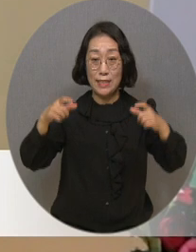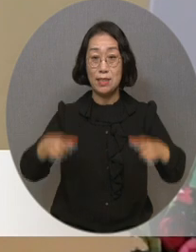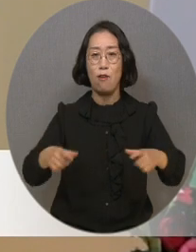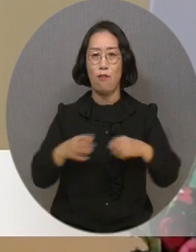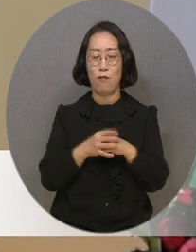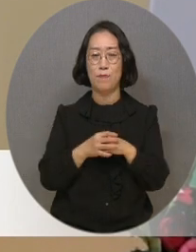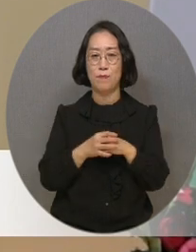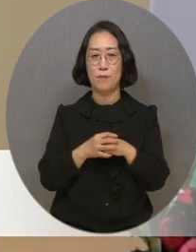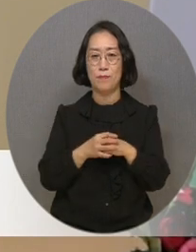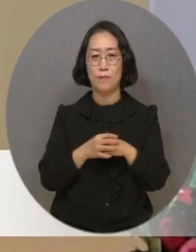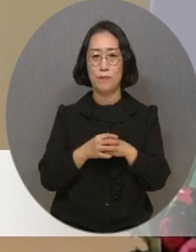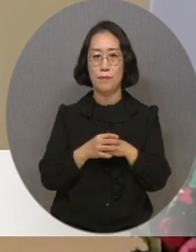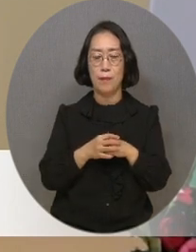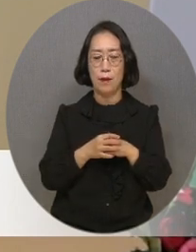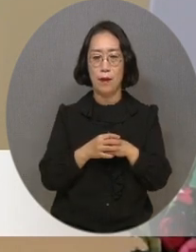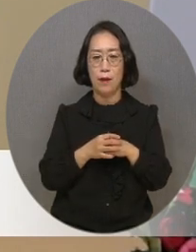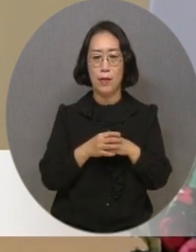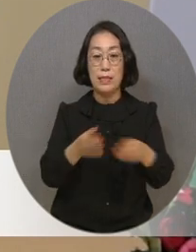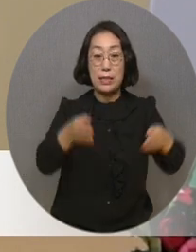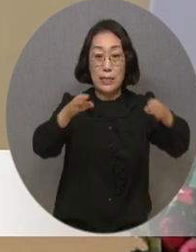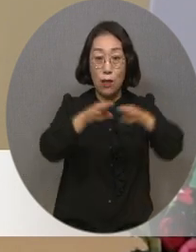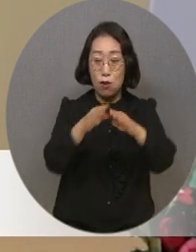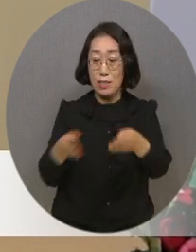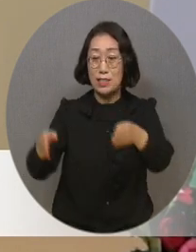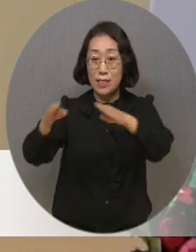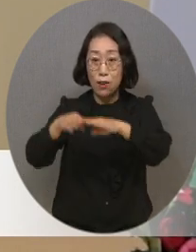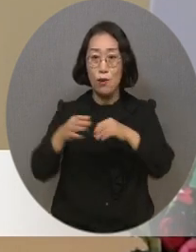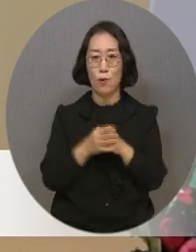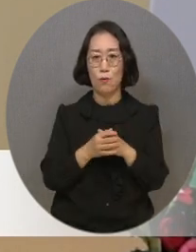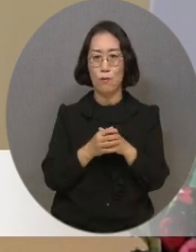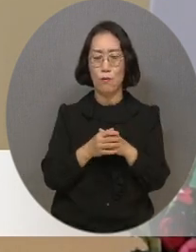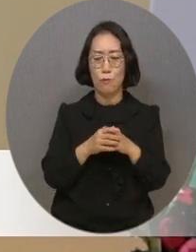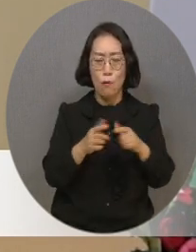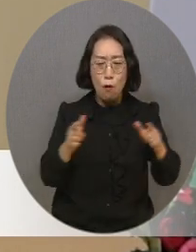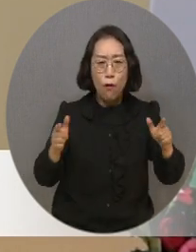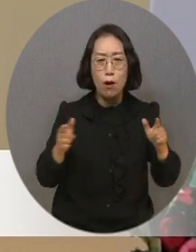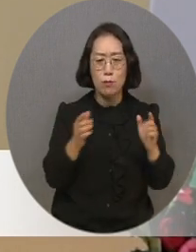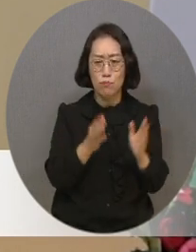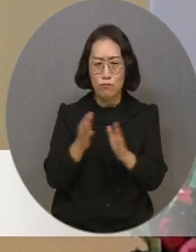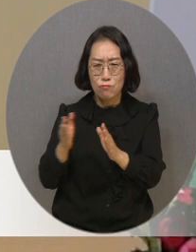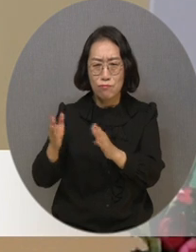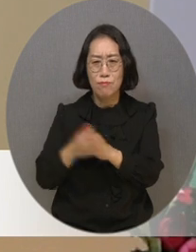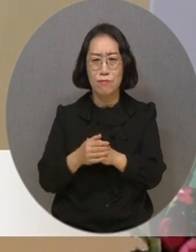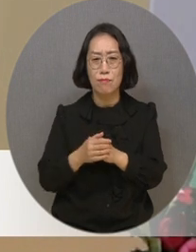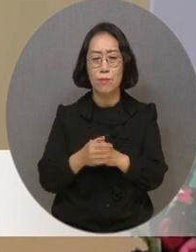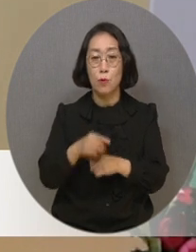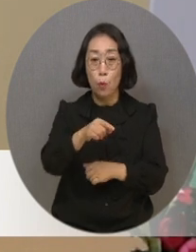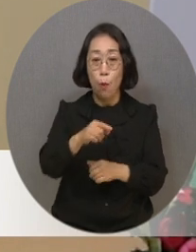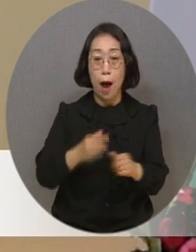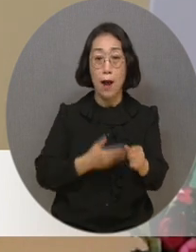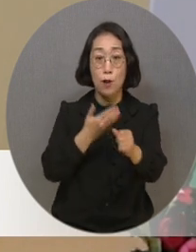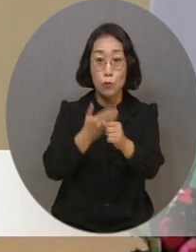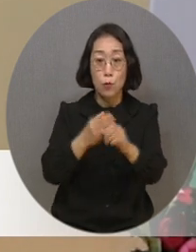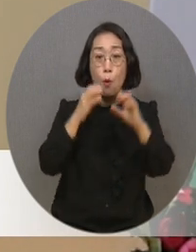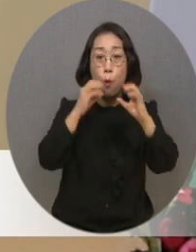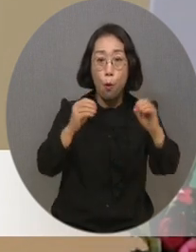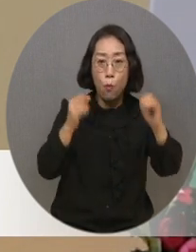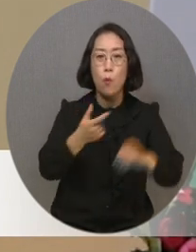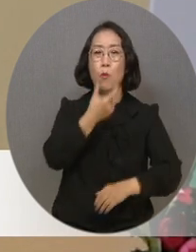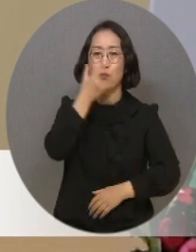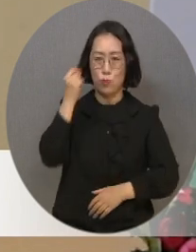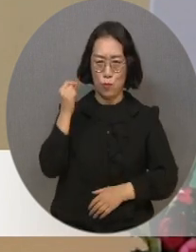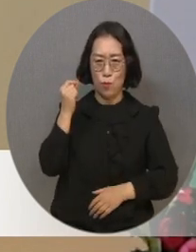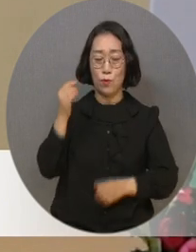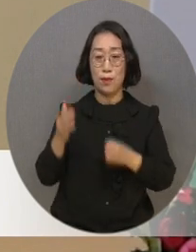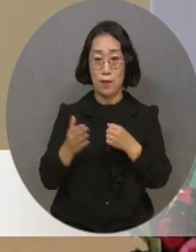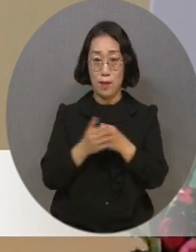아무래도 인프라나 이런 시설이나 또 보건 서비스에 대한 안내가 장애인분들에게 굉장히 좀 미흡한 면이 있었기